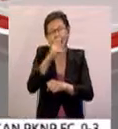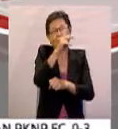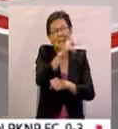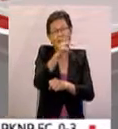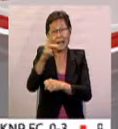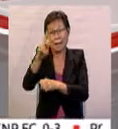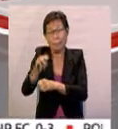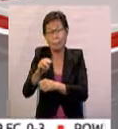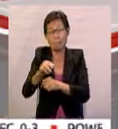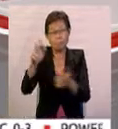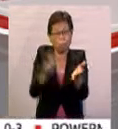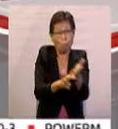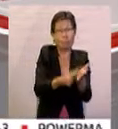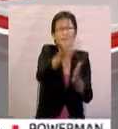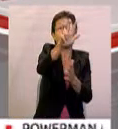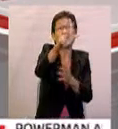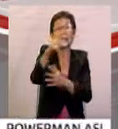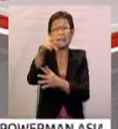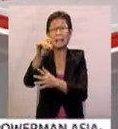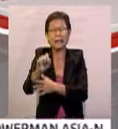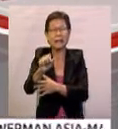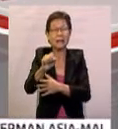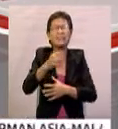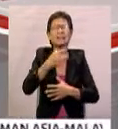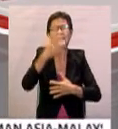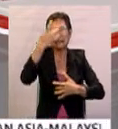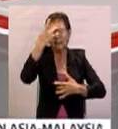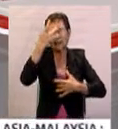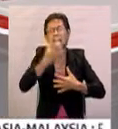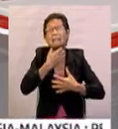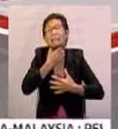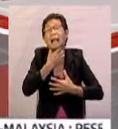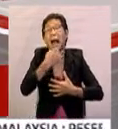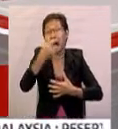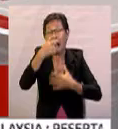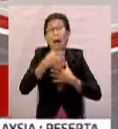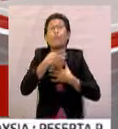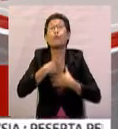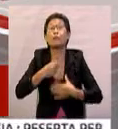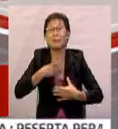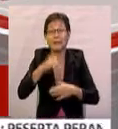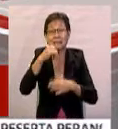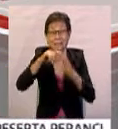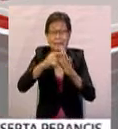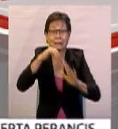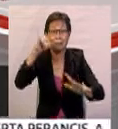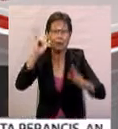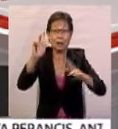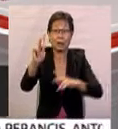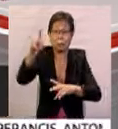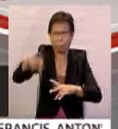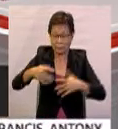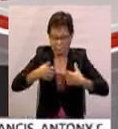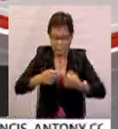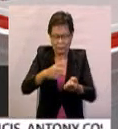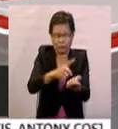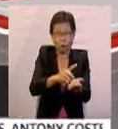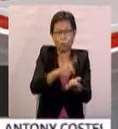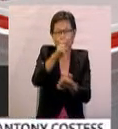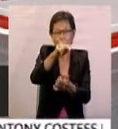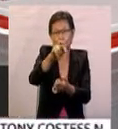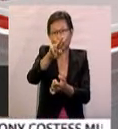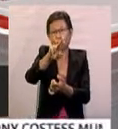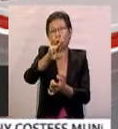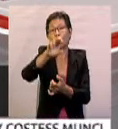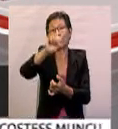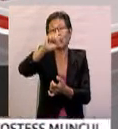UKM turut mengesahkan tiga lagi kes difteria di Johor setakat semalam. Ya, dalam kenyataannya hari ini, Ketua Pengarah Kesihatan Dato' Dr. Nur